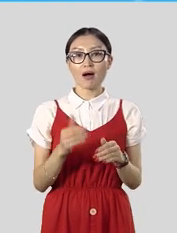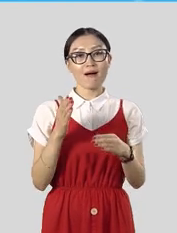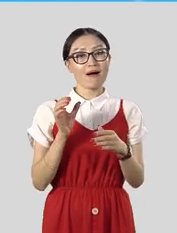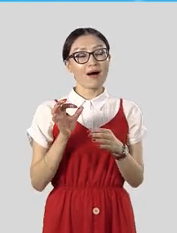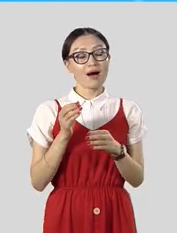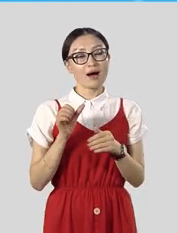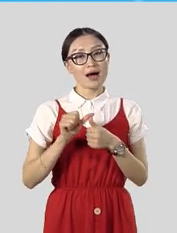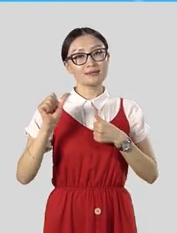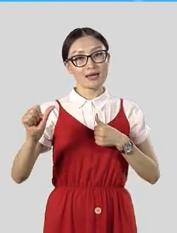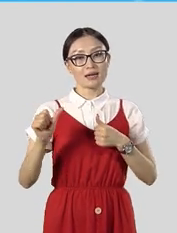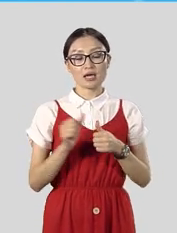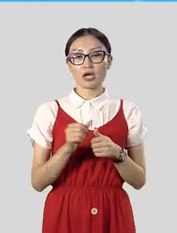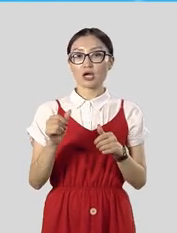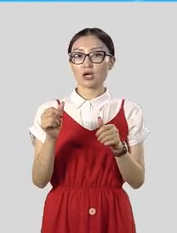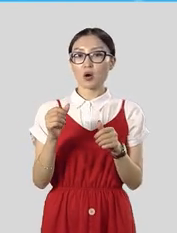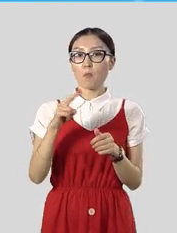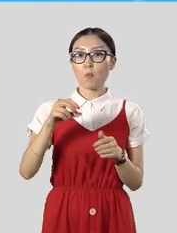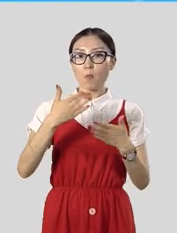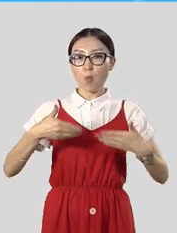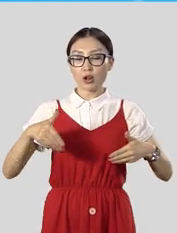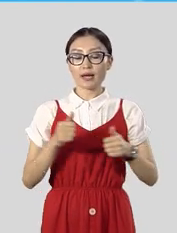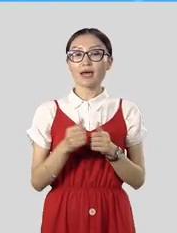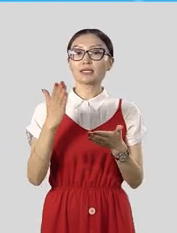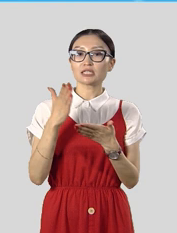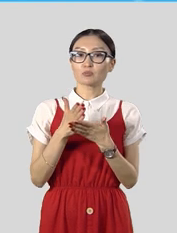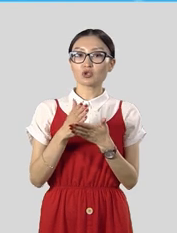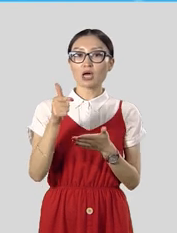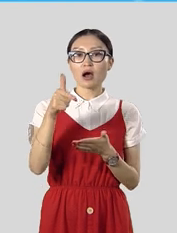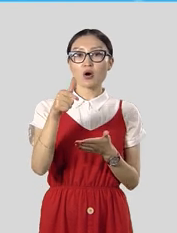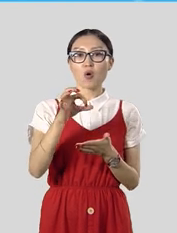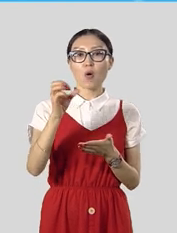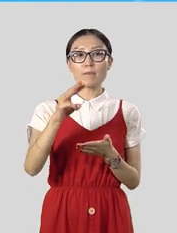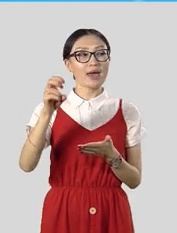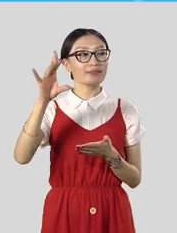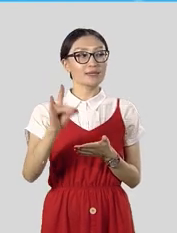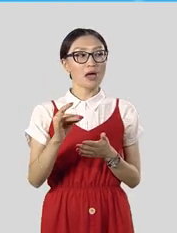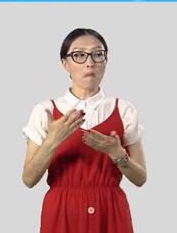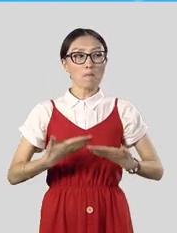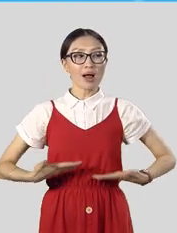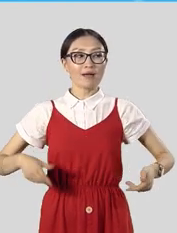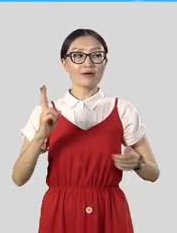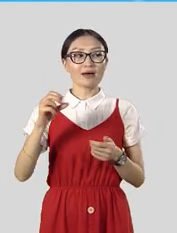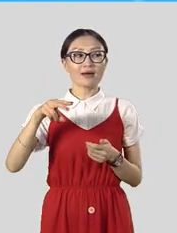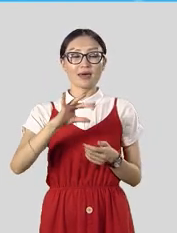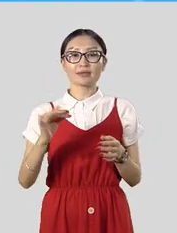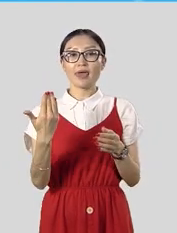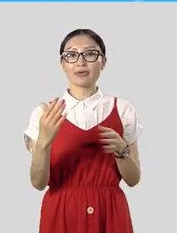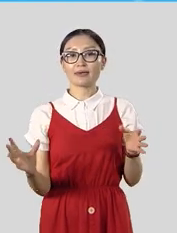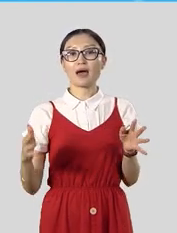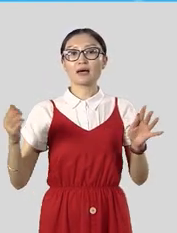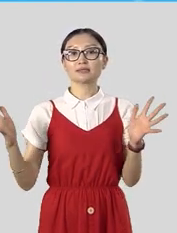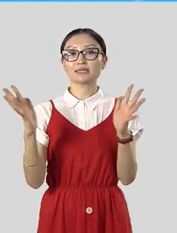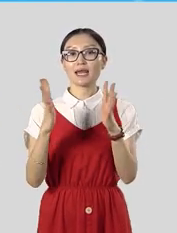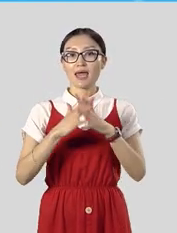раздельно полой. На нижней стороне медузы расположены гаметы – половые клетки. Их слияние происходит